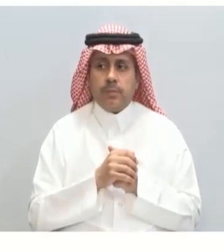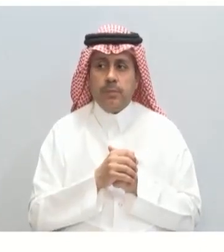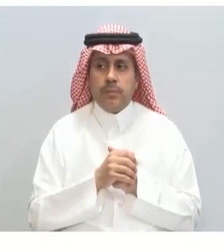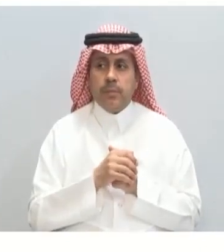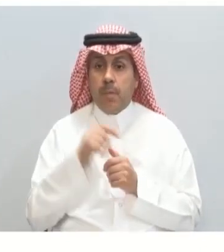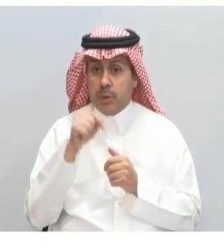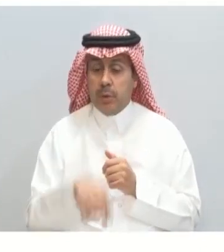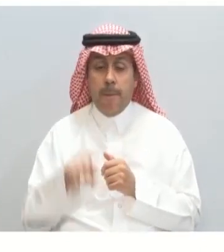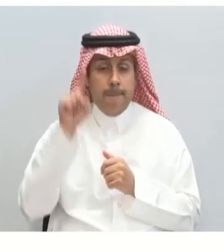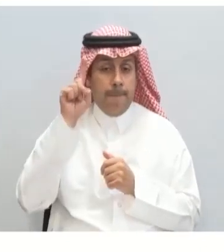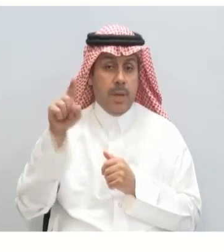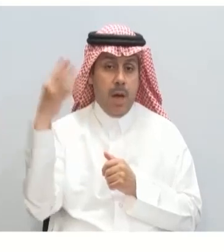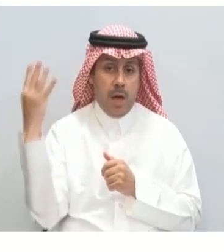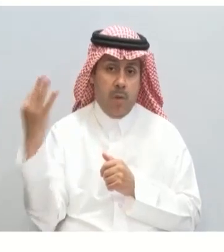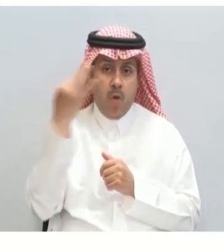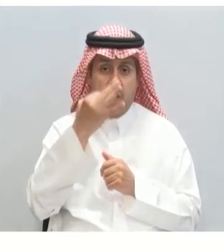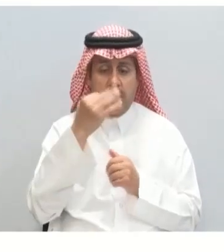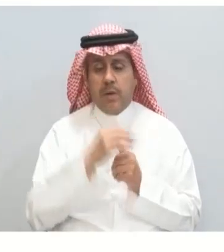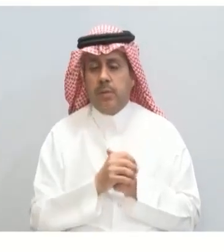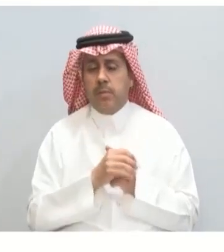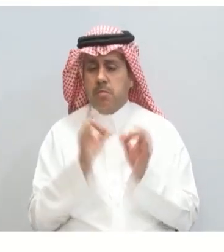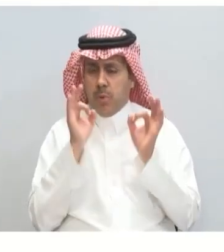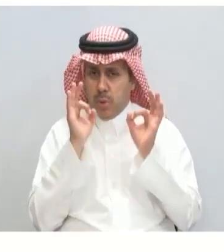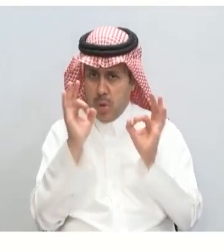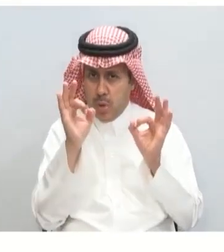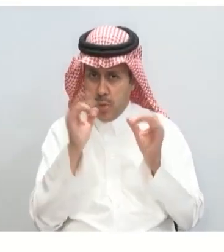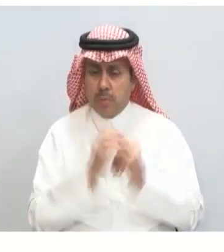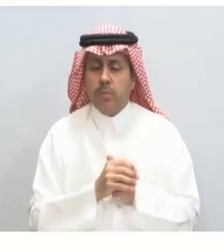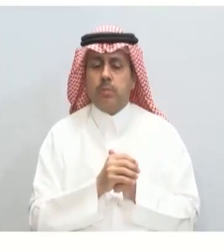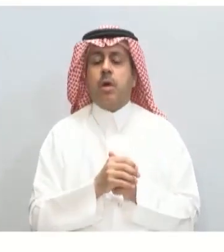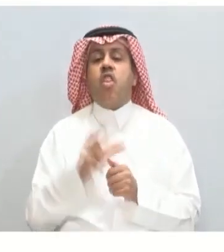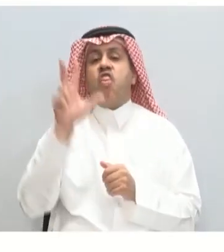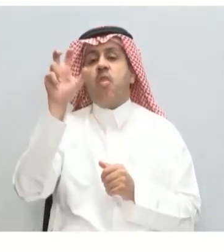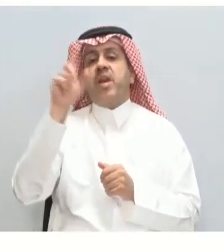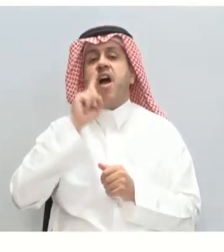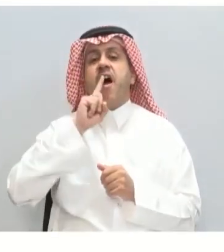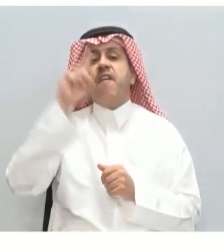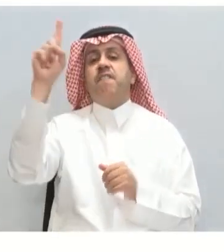موجود في بي 34 وهو بالتاكيد 80000